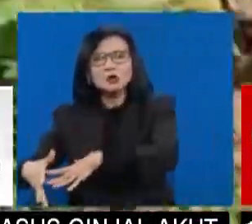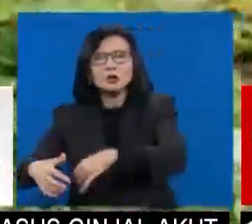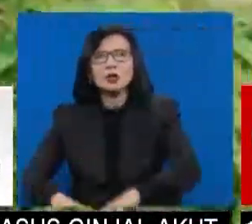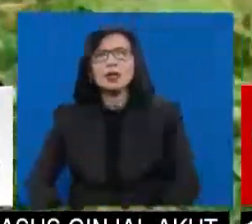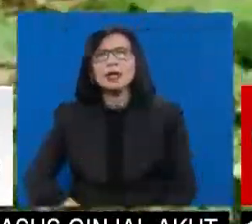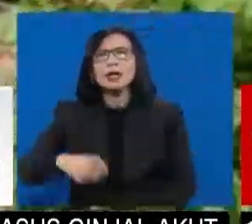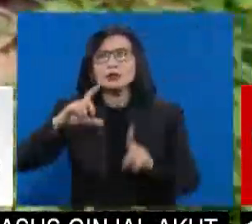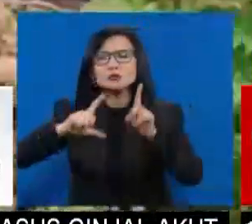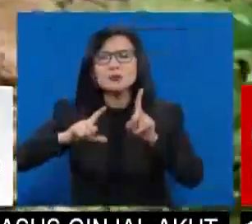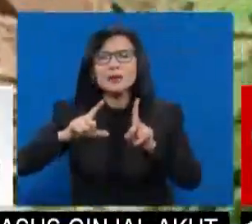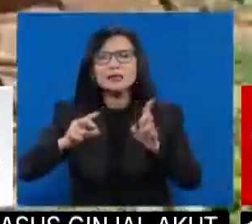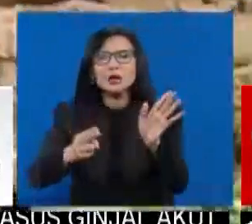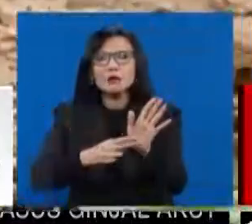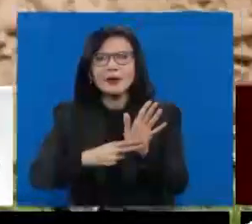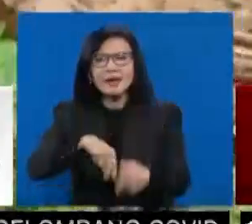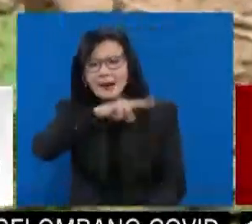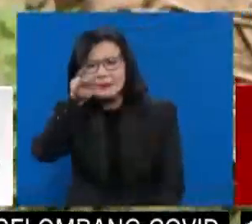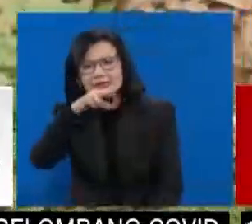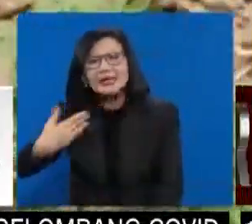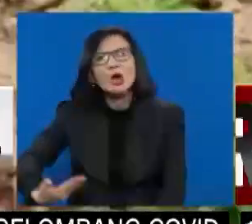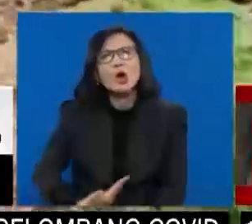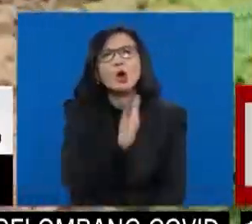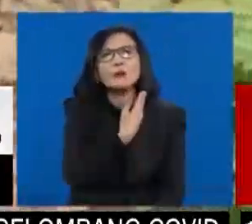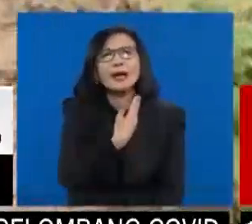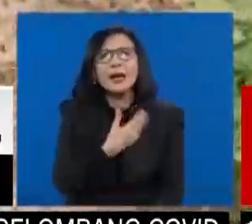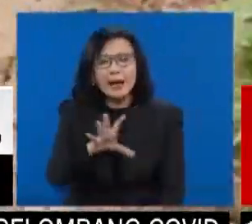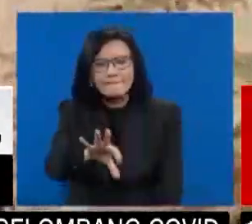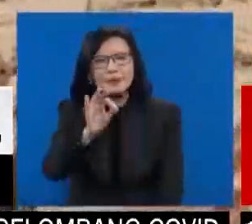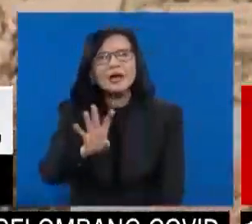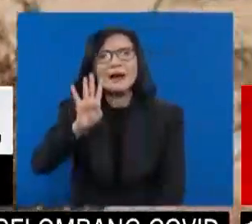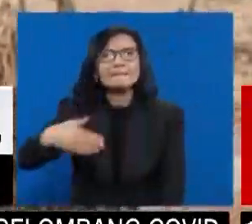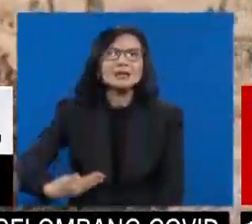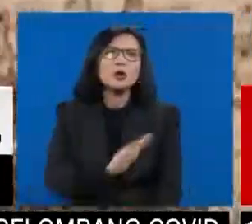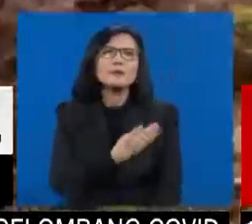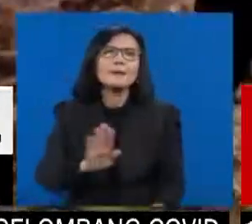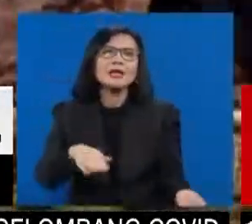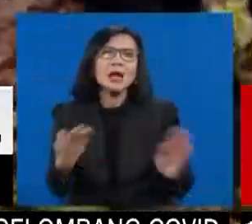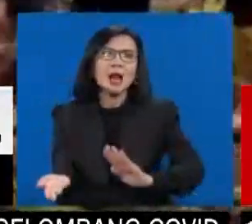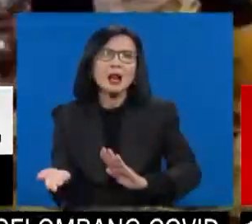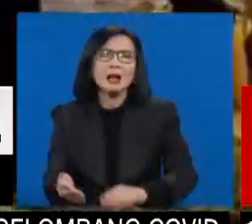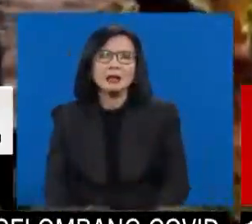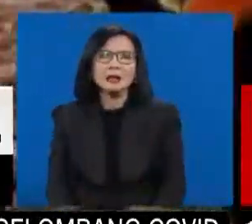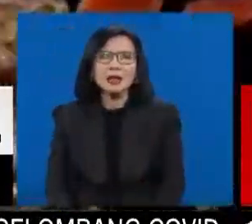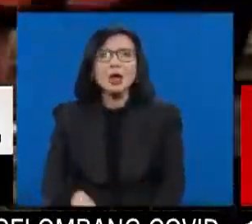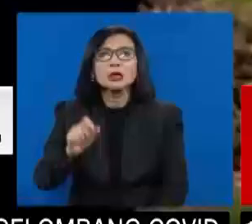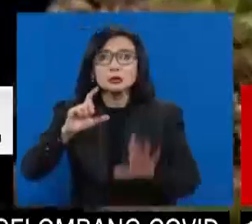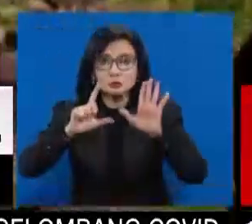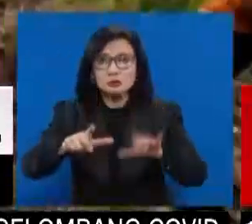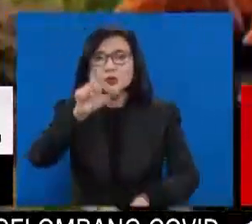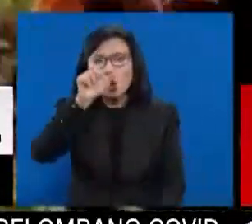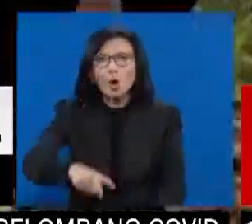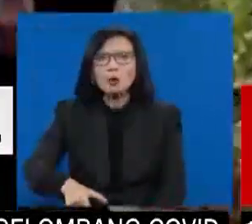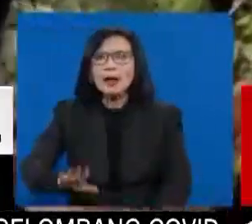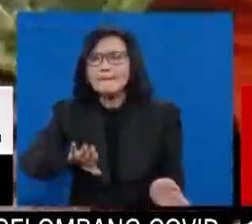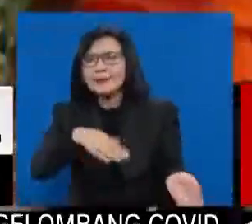November, tim SAR gabungan yang melakukan pencarian korban tertimbun menemukan 4 korban dalam keadaan meninggal. Sejauh ini sudah ada 7 orang dilaporkan